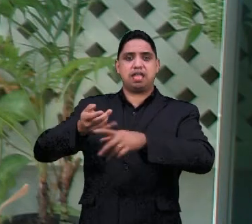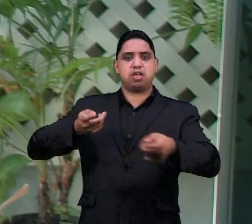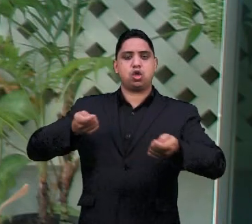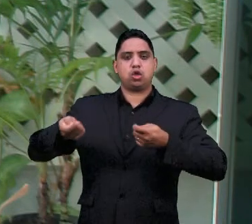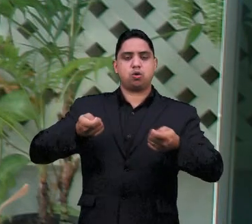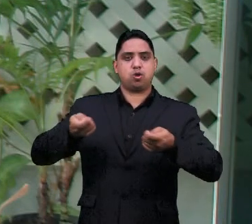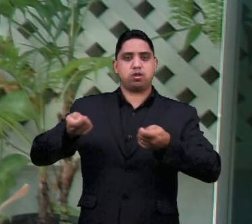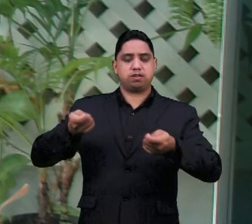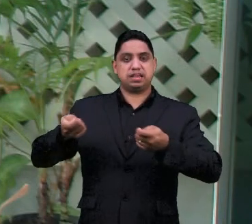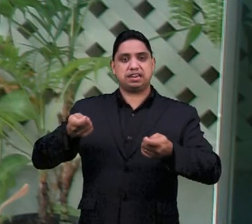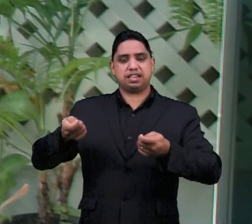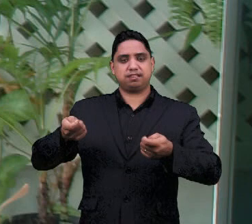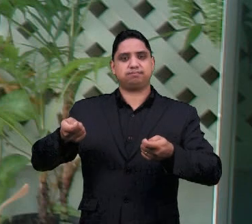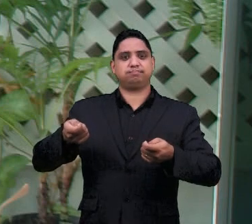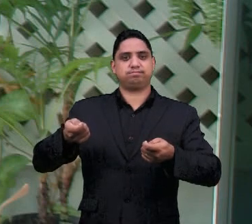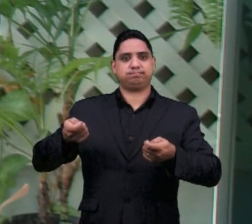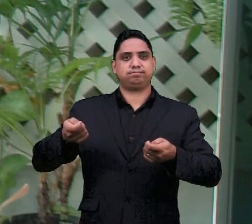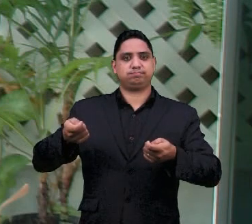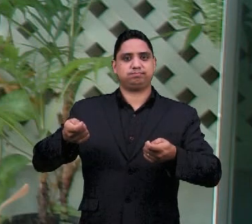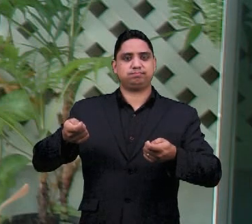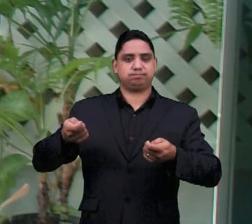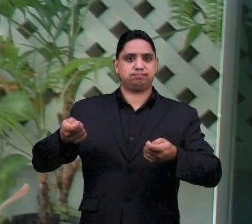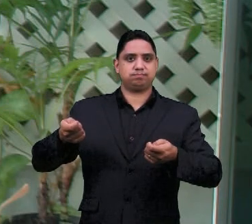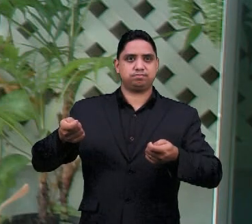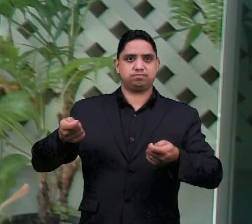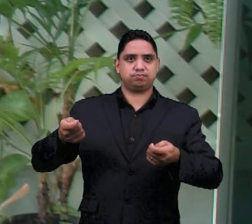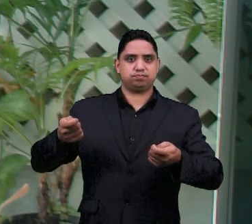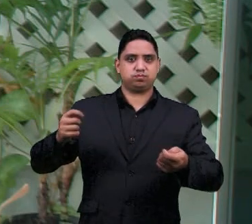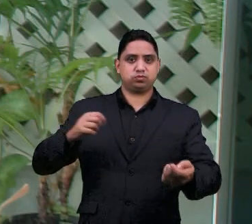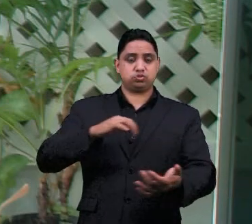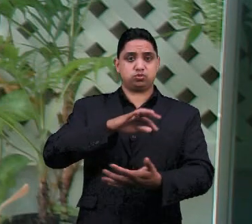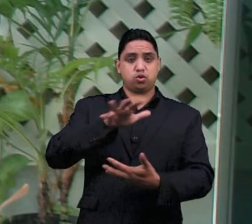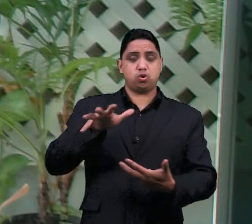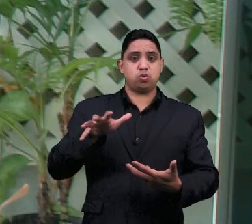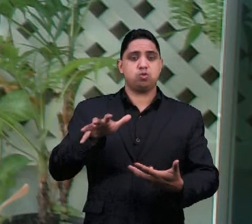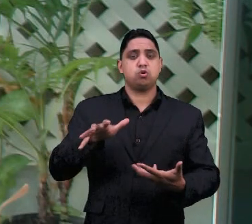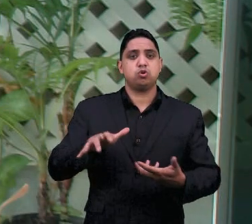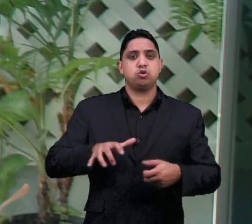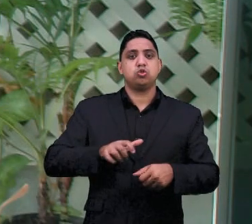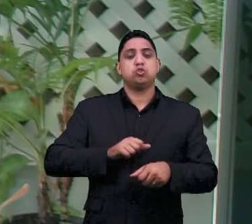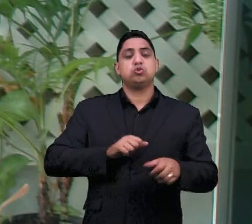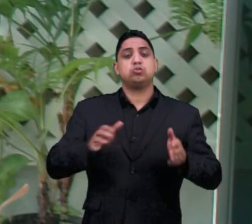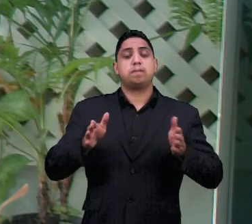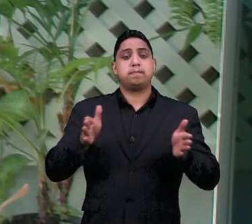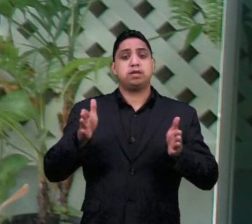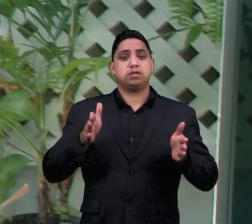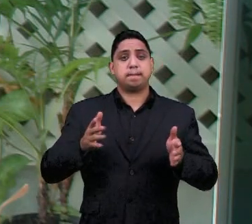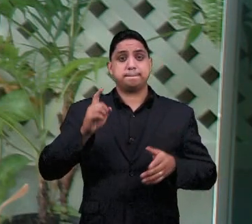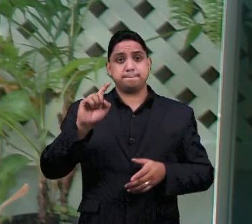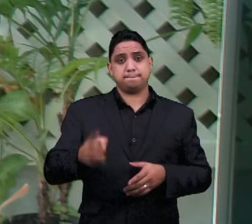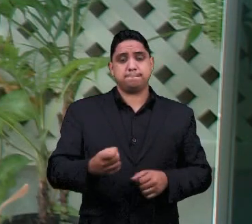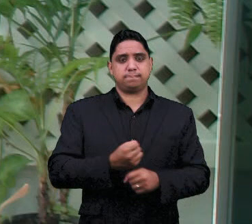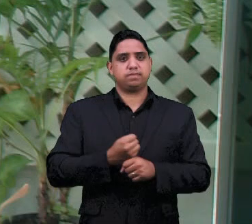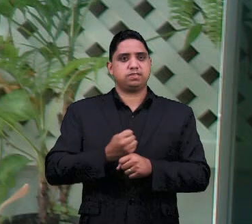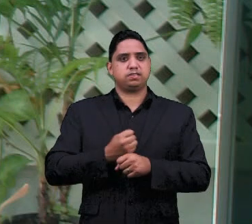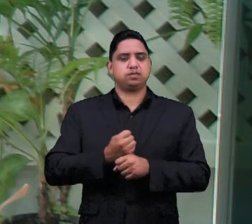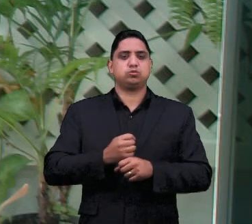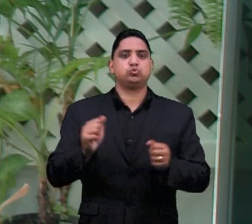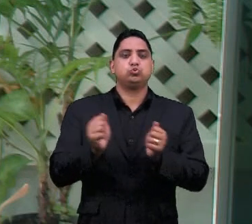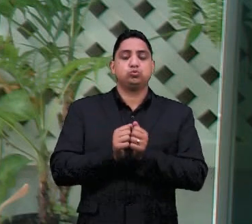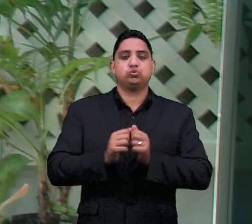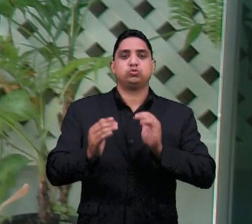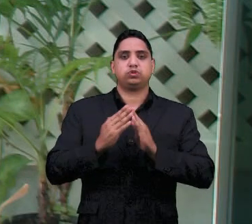David. Il s'assiera à Jérusalem. Il va gouverner le monde dans la période